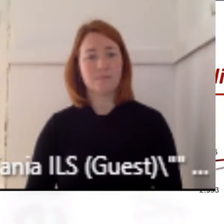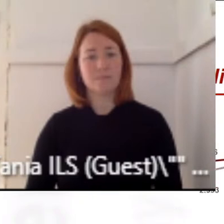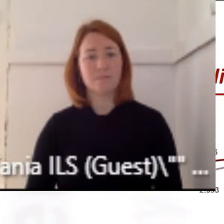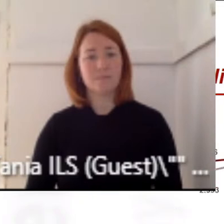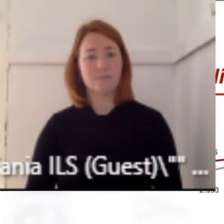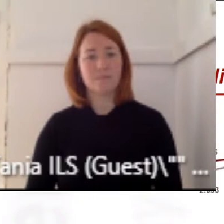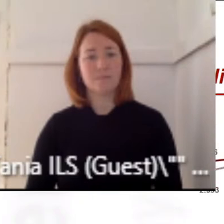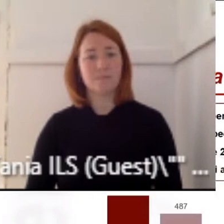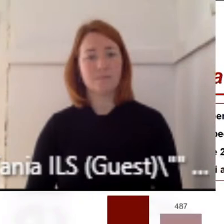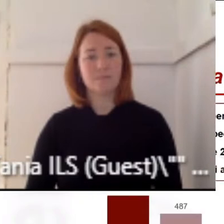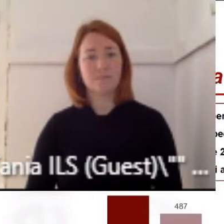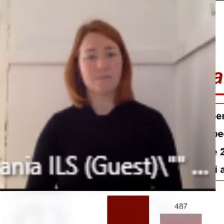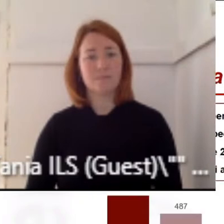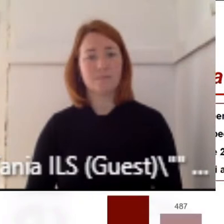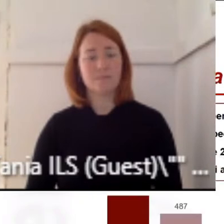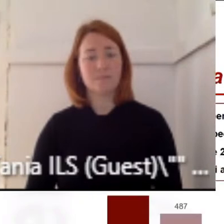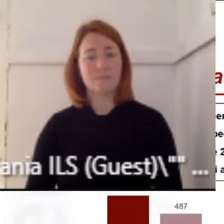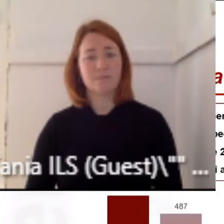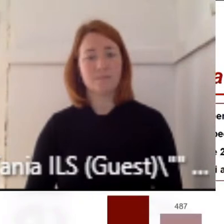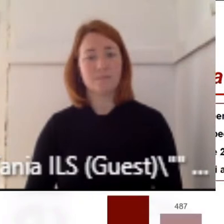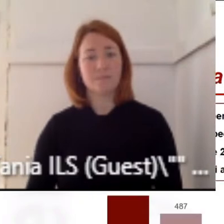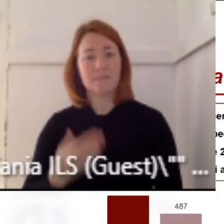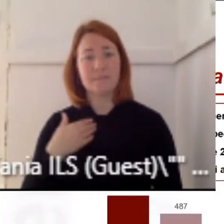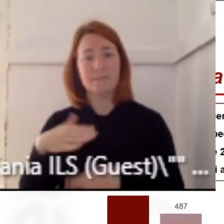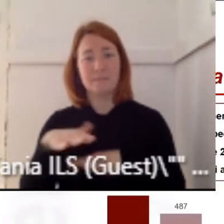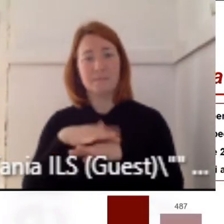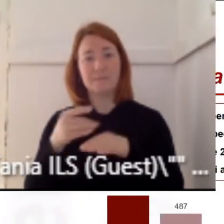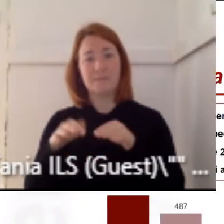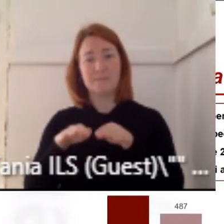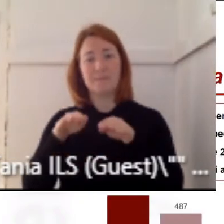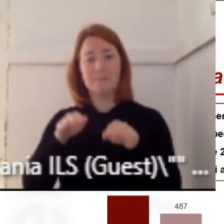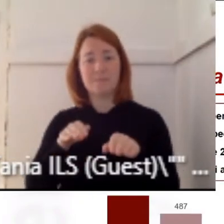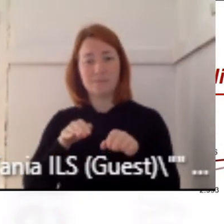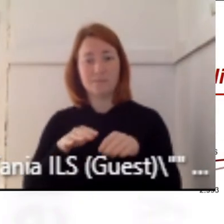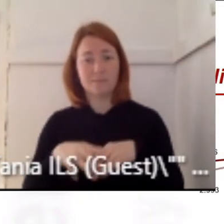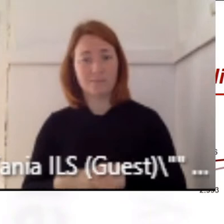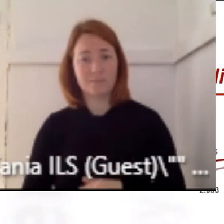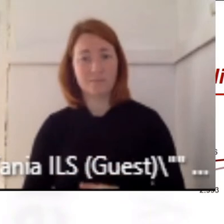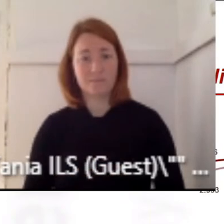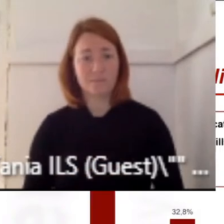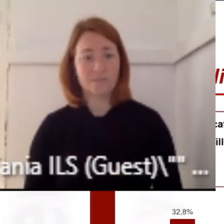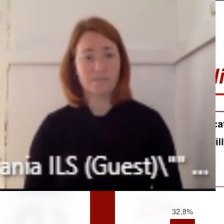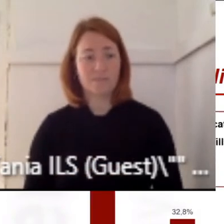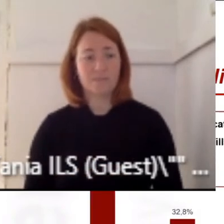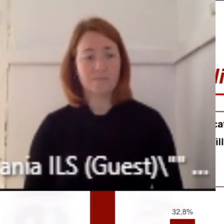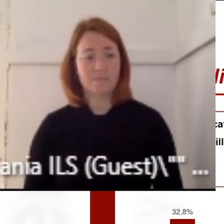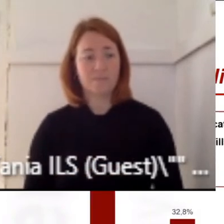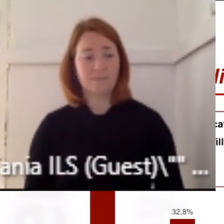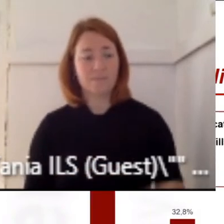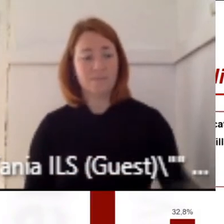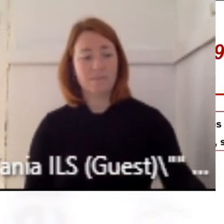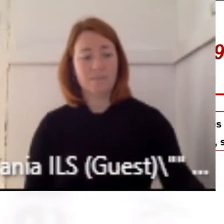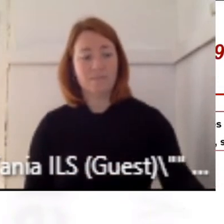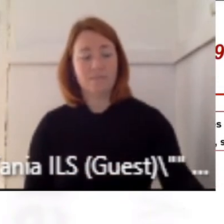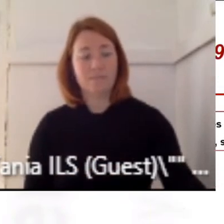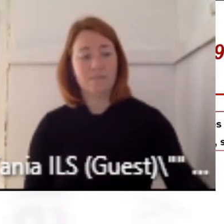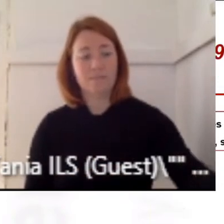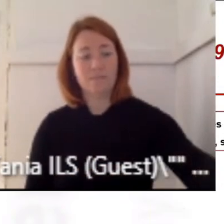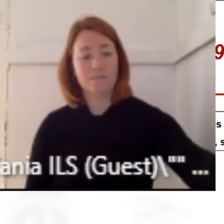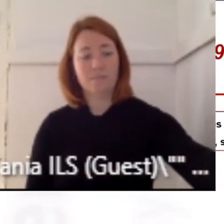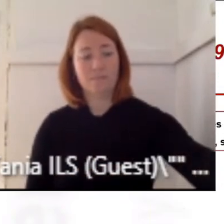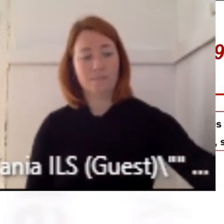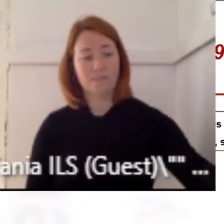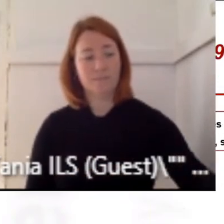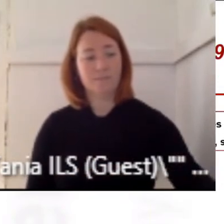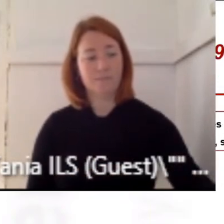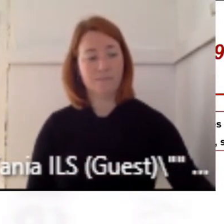per altra banda, disculpeu que torno una miqueta enrere per no saltar-me aquestes dades que també